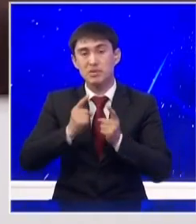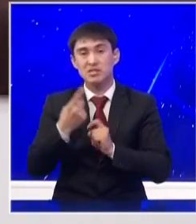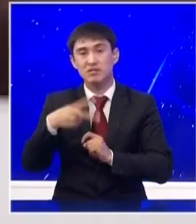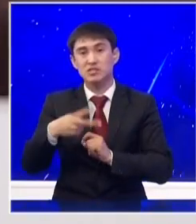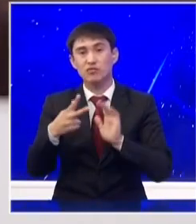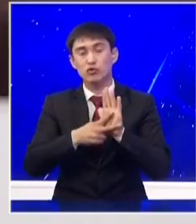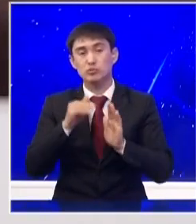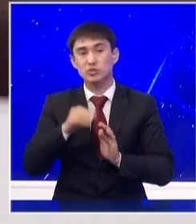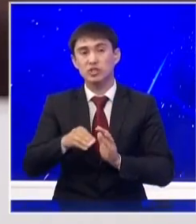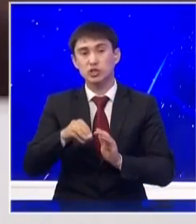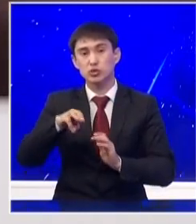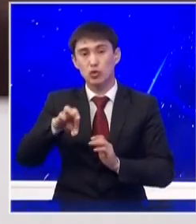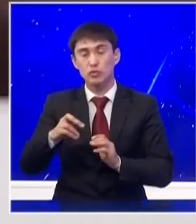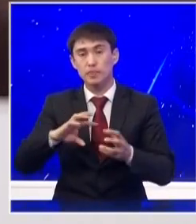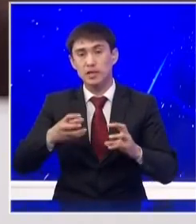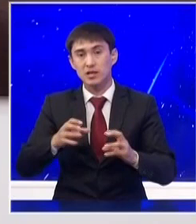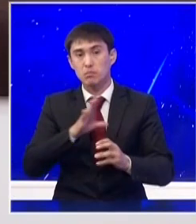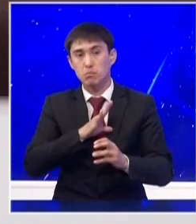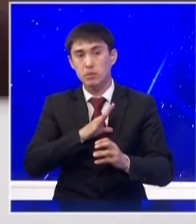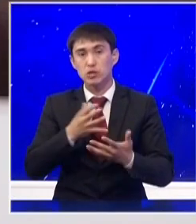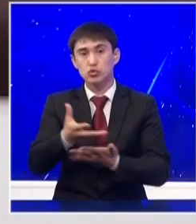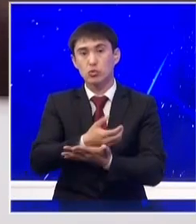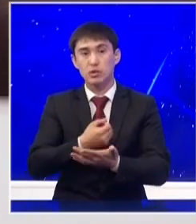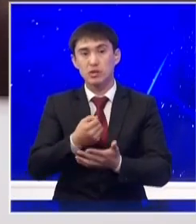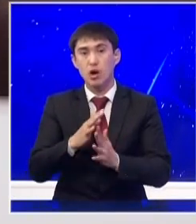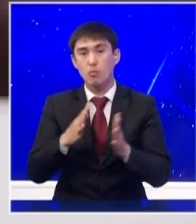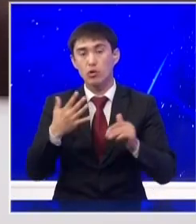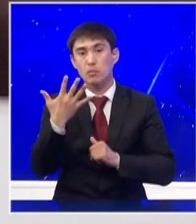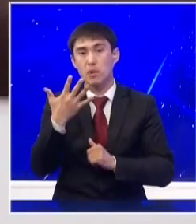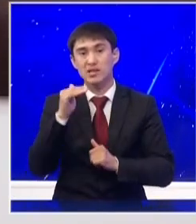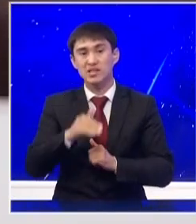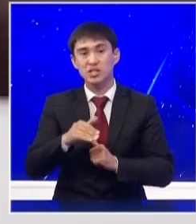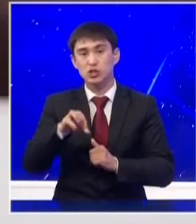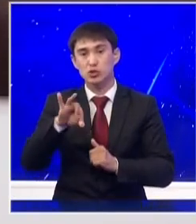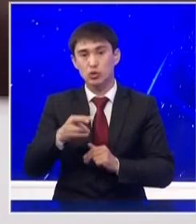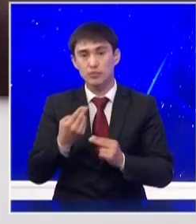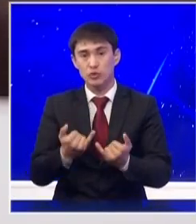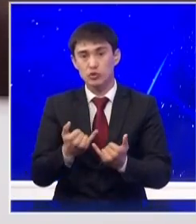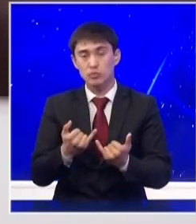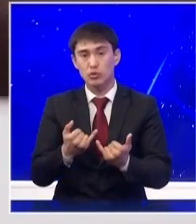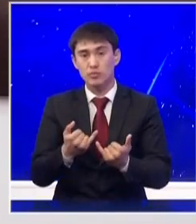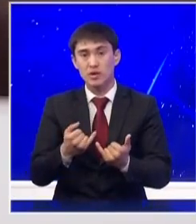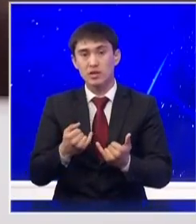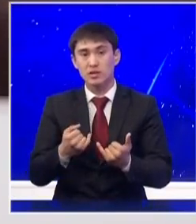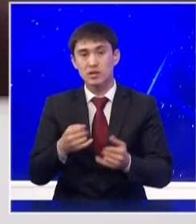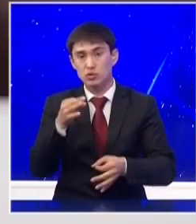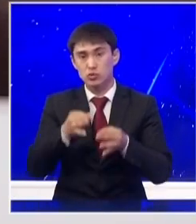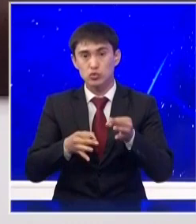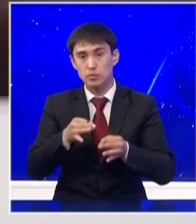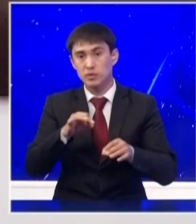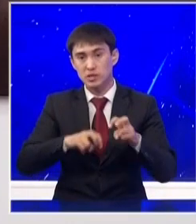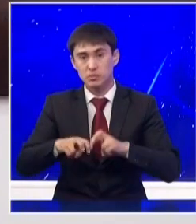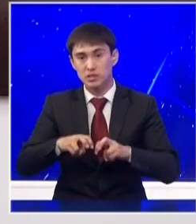28 тысяч тонн корнеплода было собрано чуть более 5000 тонн до сих пор длятся судебное